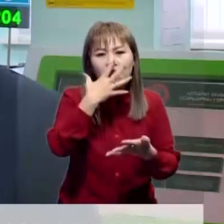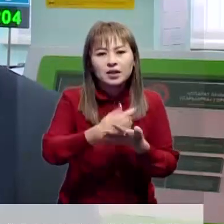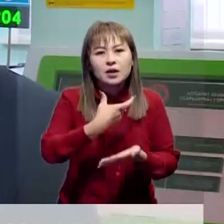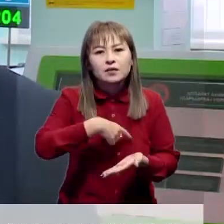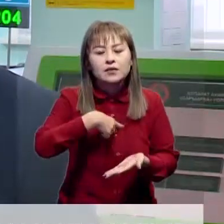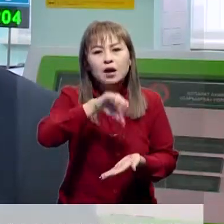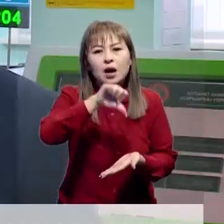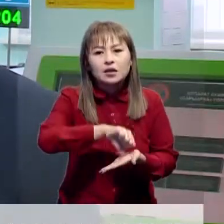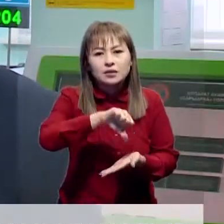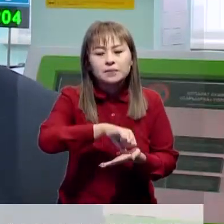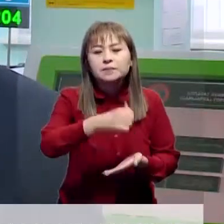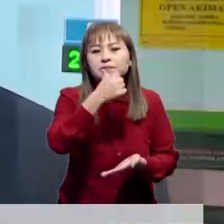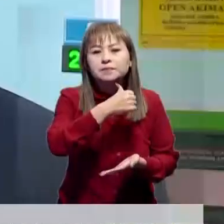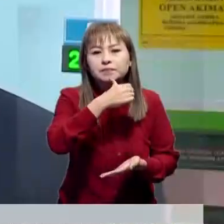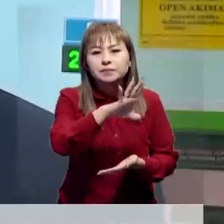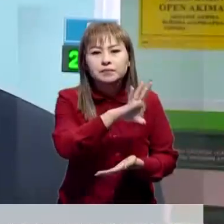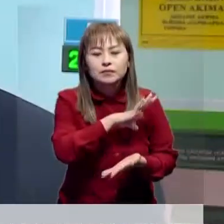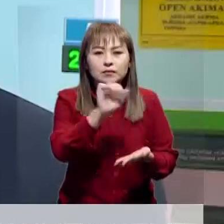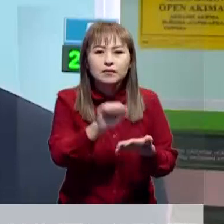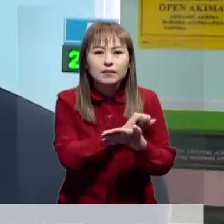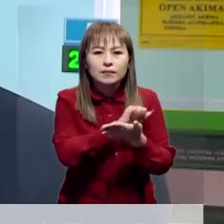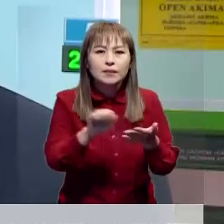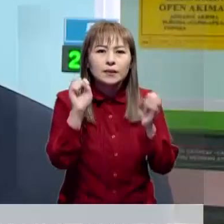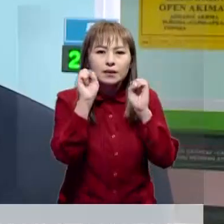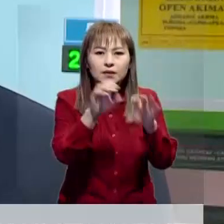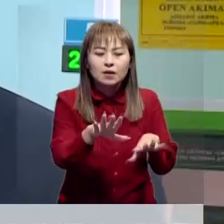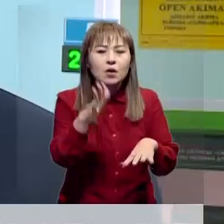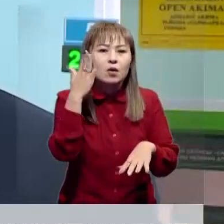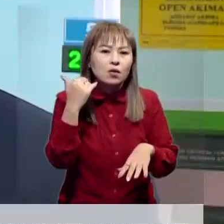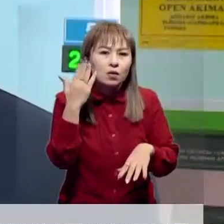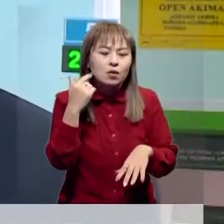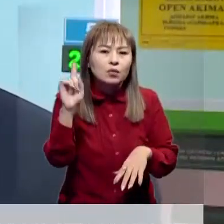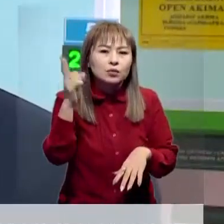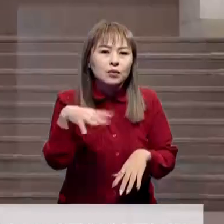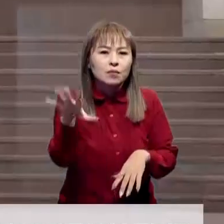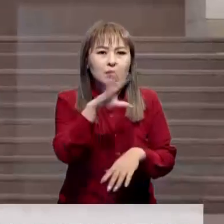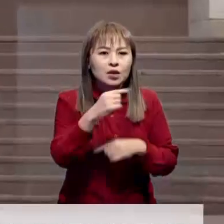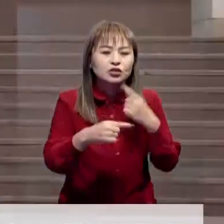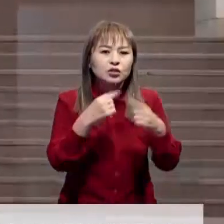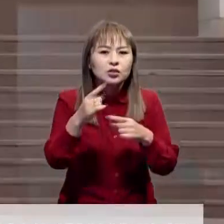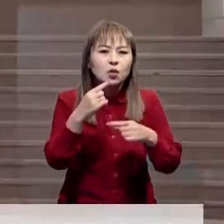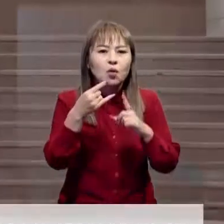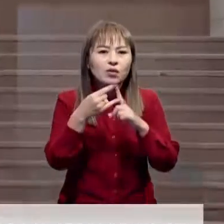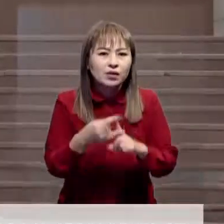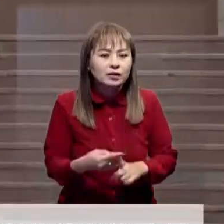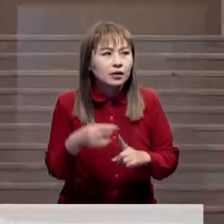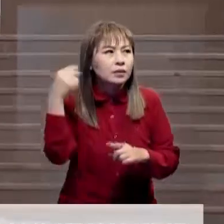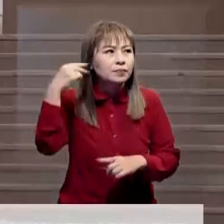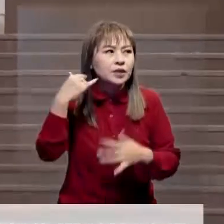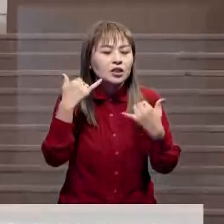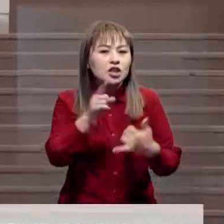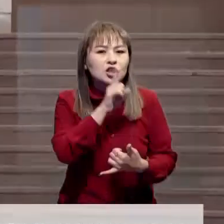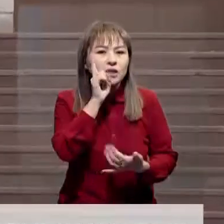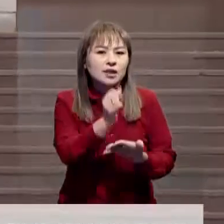сынап көргім келді. Құжат тапсыру рәсімі оңай, өйткені бәрі онлайн. Бүгінде президенттік жастар